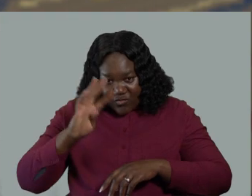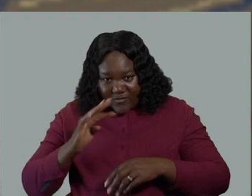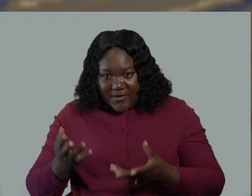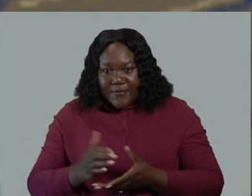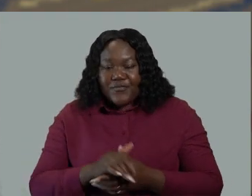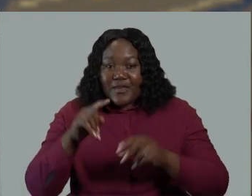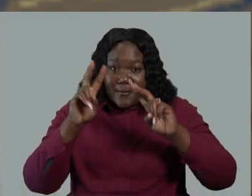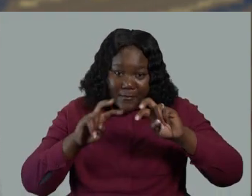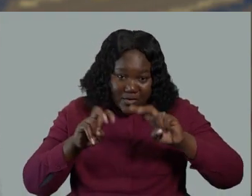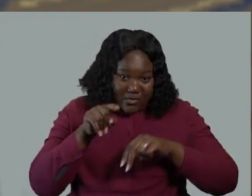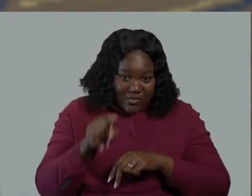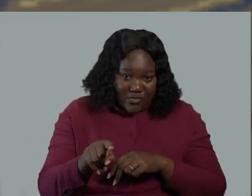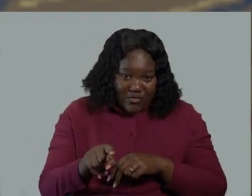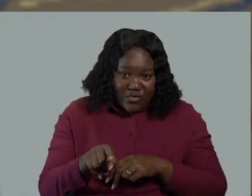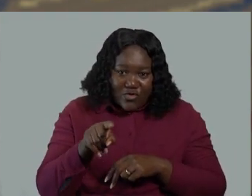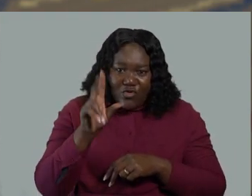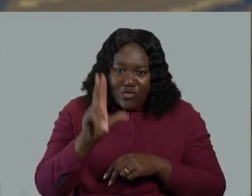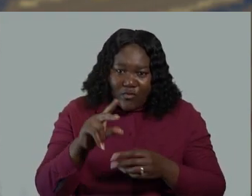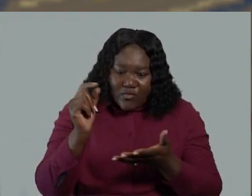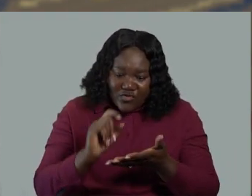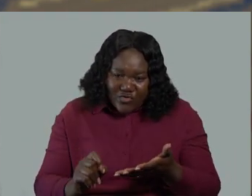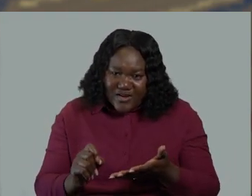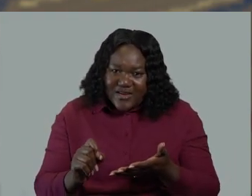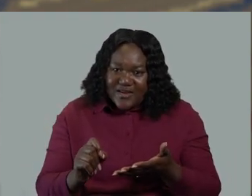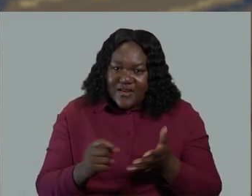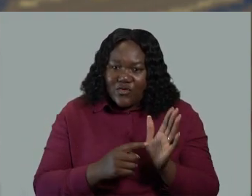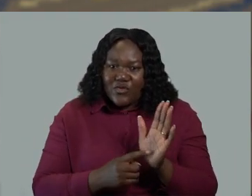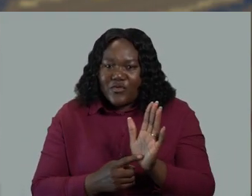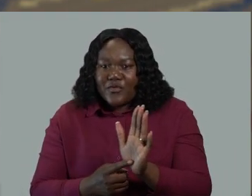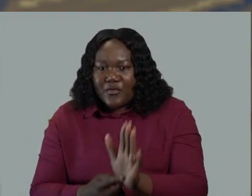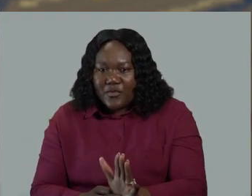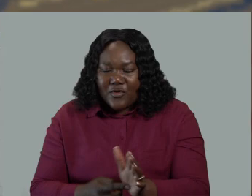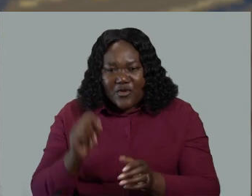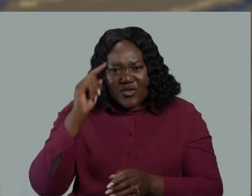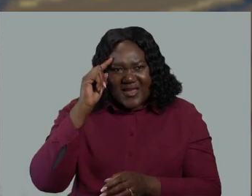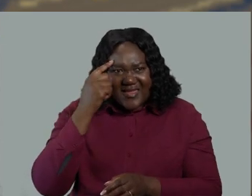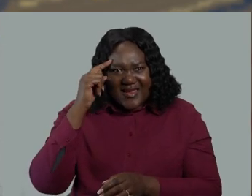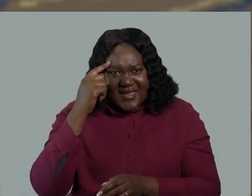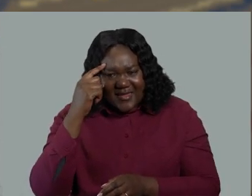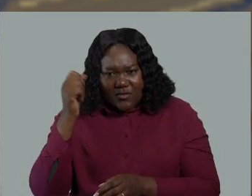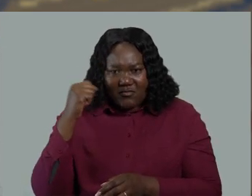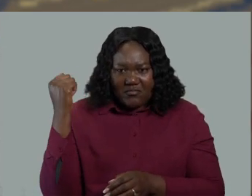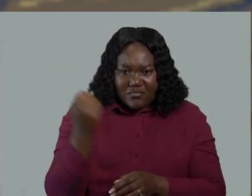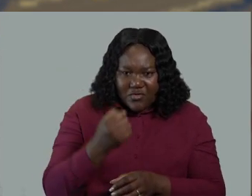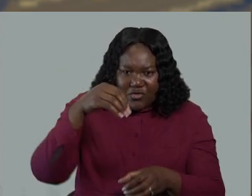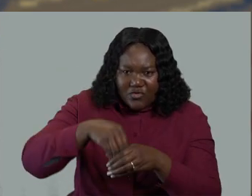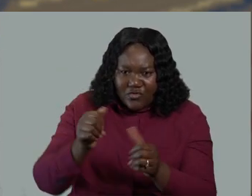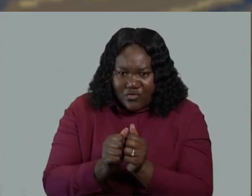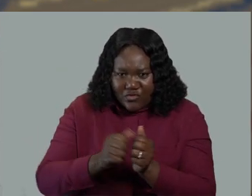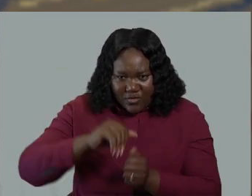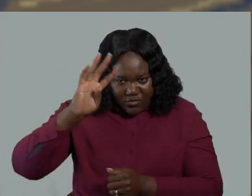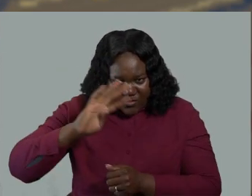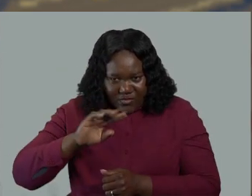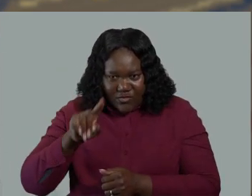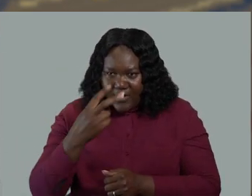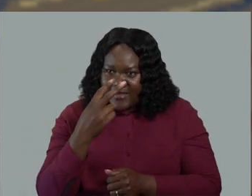lyofilma nenge lyokino. Metalululo muka omunyoli ota gandja etalululo nenge enene edhiladhilo